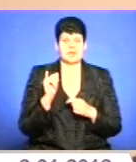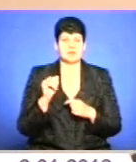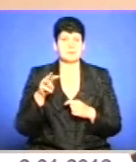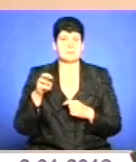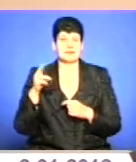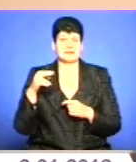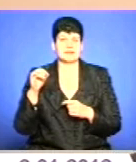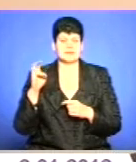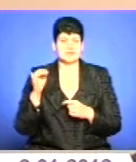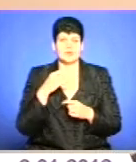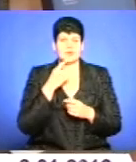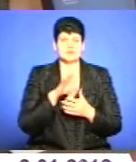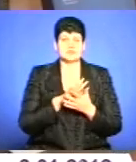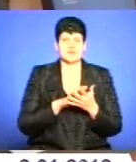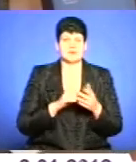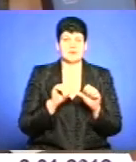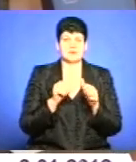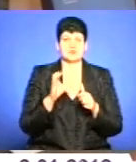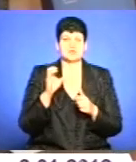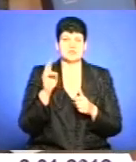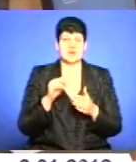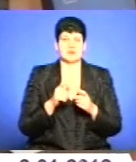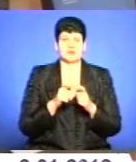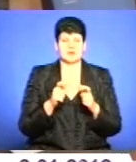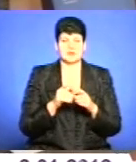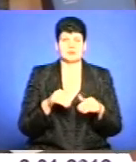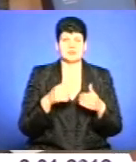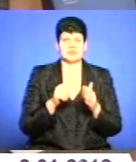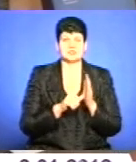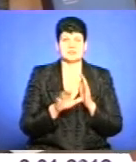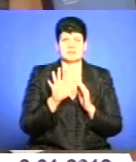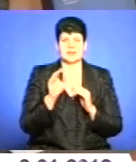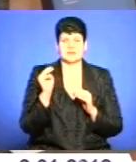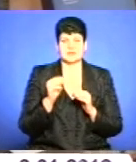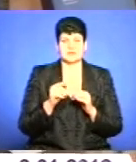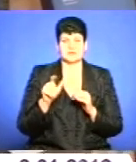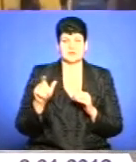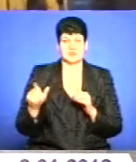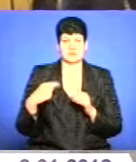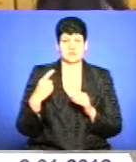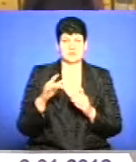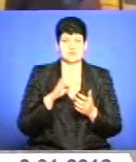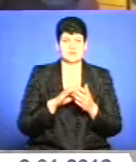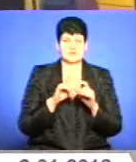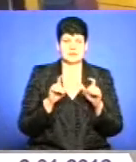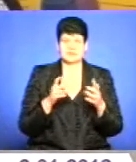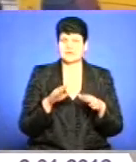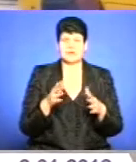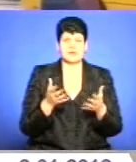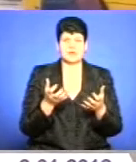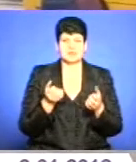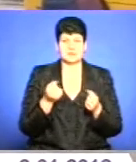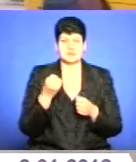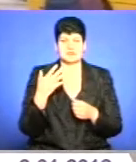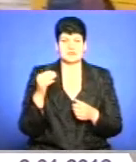що заяви на оформлення соціальної картки тернополянина подали понад 65 тисяч жителів обласного центру. Не отримали її близько